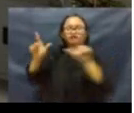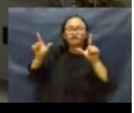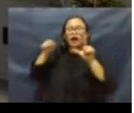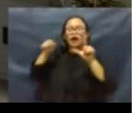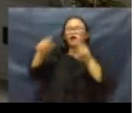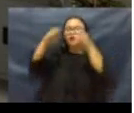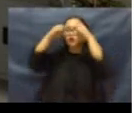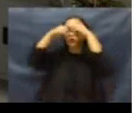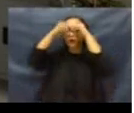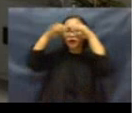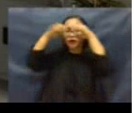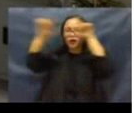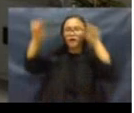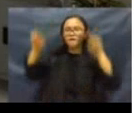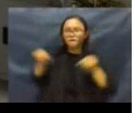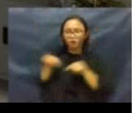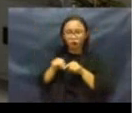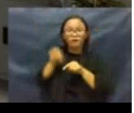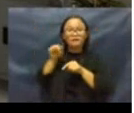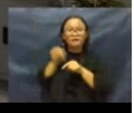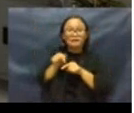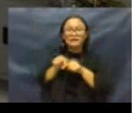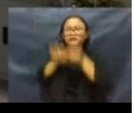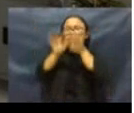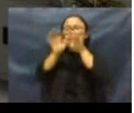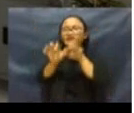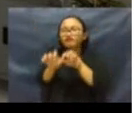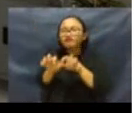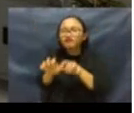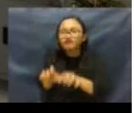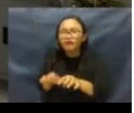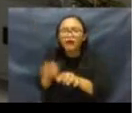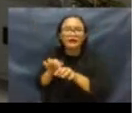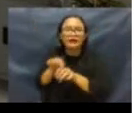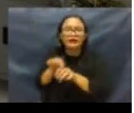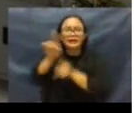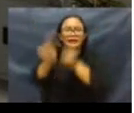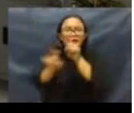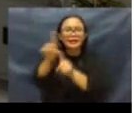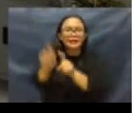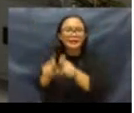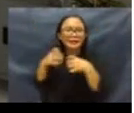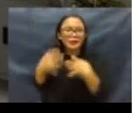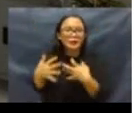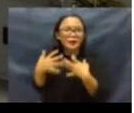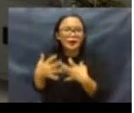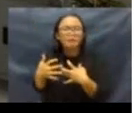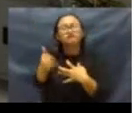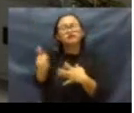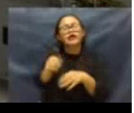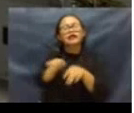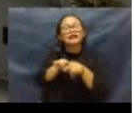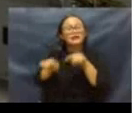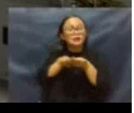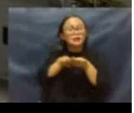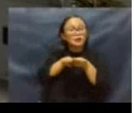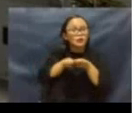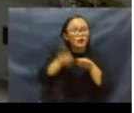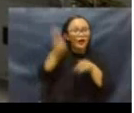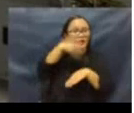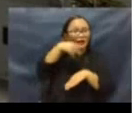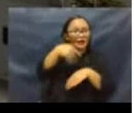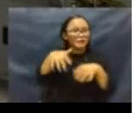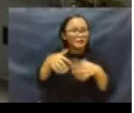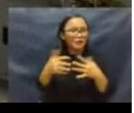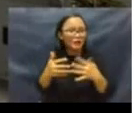Di situ Bapak dan Ibu bisa memberikan pertanyaannya sesuai dengan pelajaran yang diberikan hari ini. Sudah siap Bapak